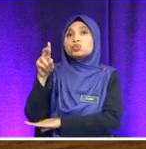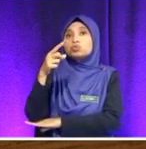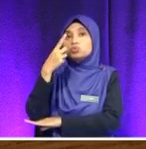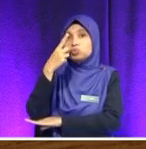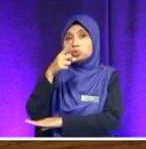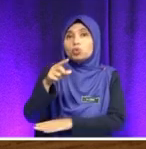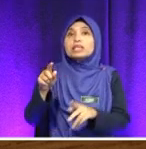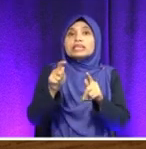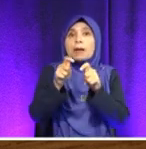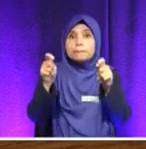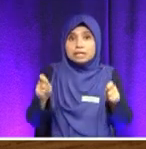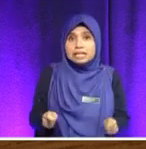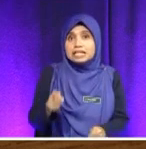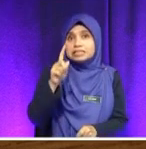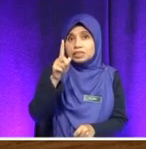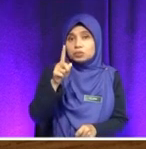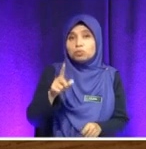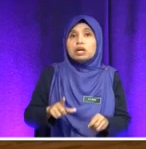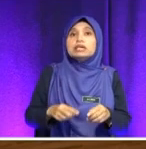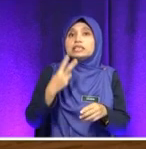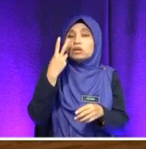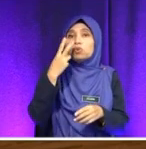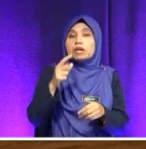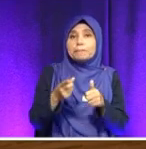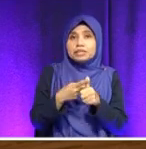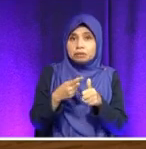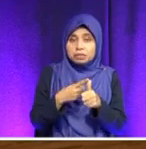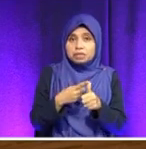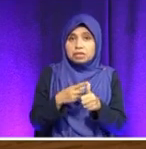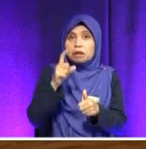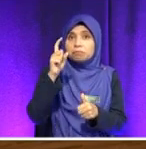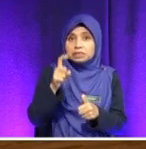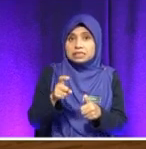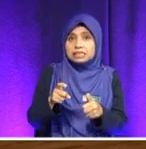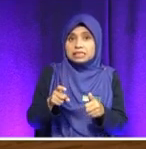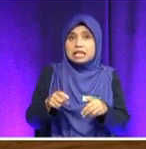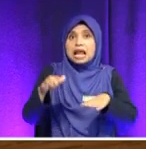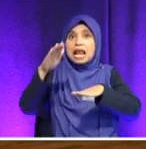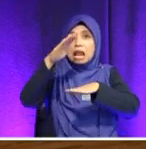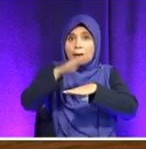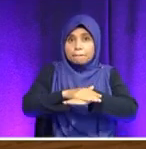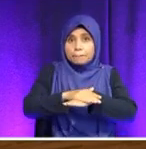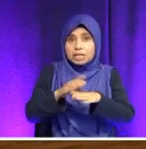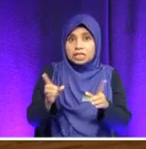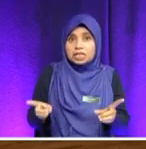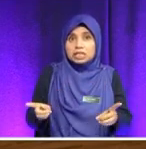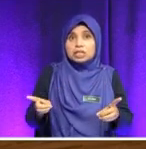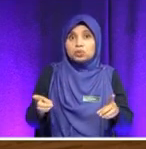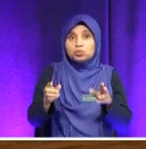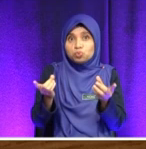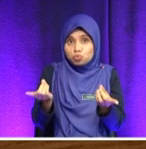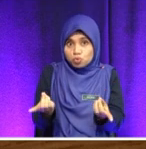kita tengok langkah satu persatu. Okey, langkah yang pertama, kita mestilah lapik dulang layan itu dan